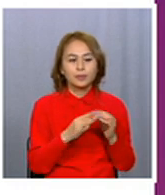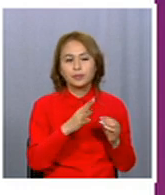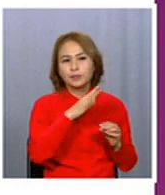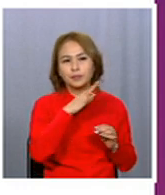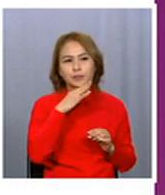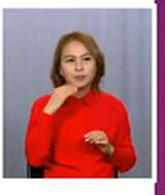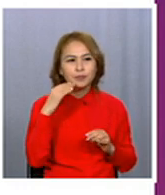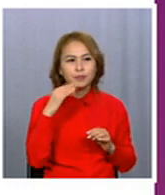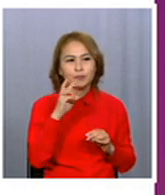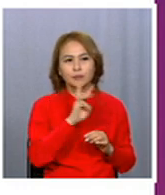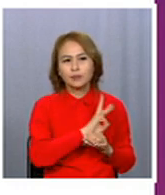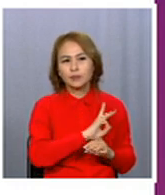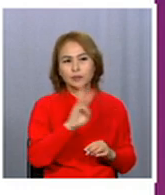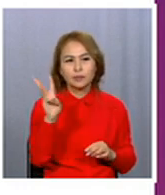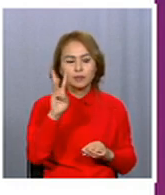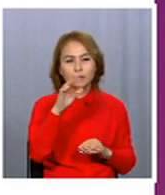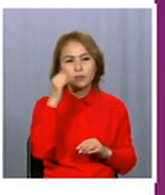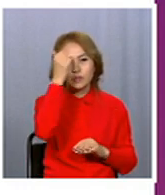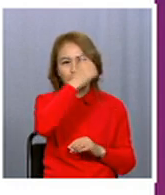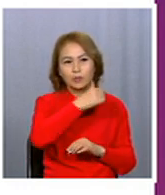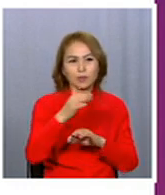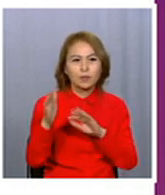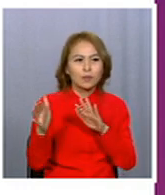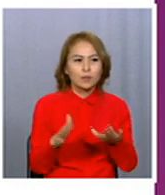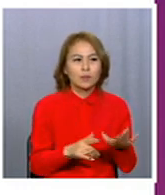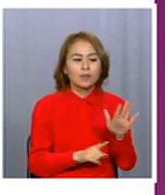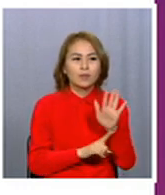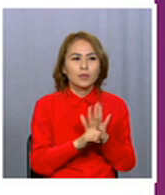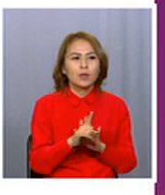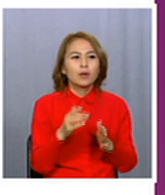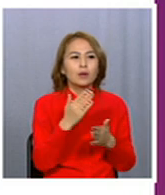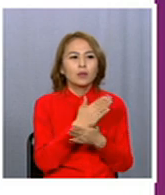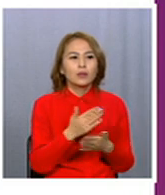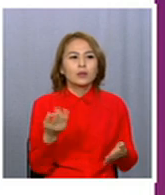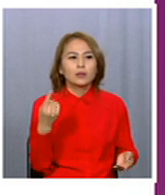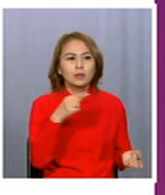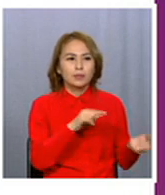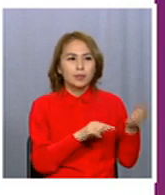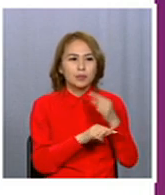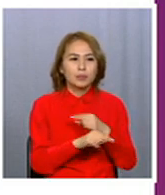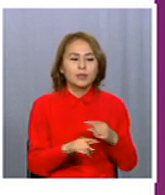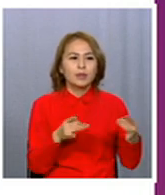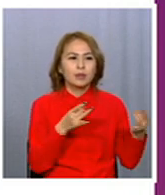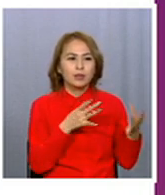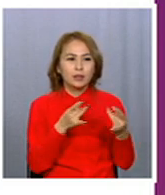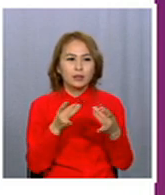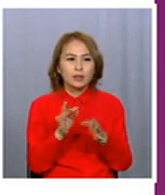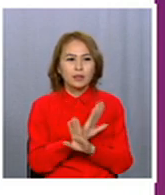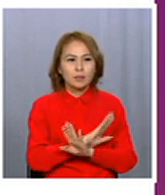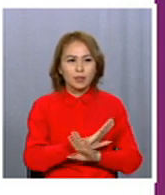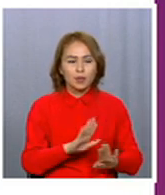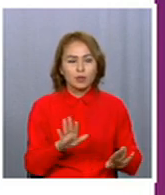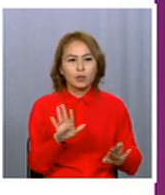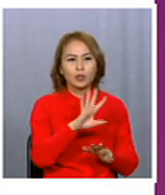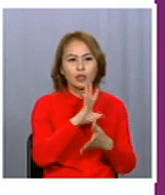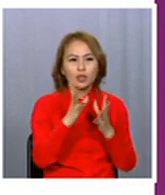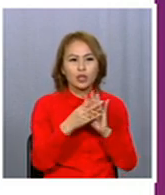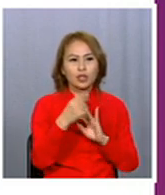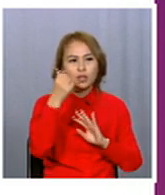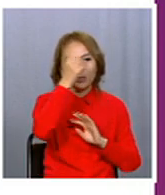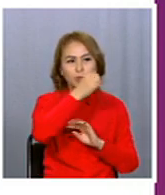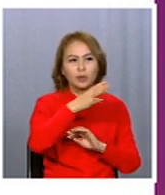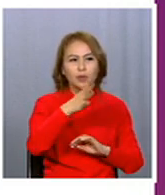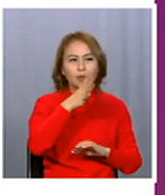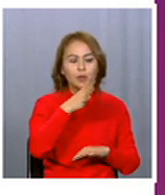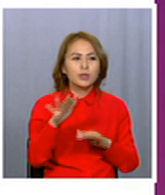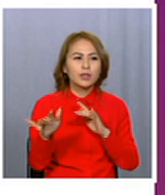жүйемен миллиардтаған жылдар бойы қозғалып тұр. Бұларды бір-бірімен қақтығыстырмай, осынша жылдар